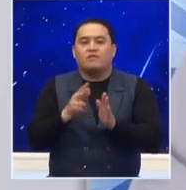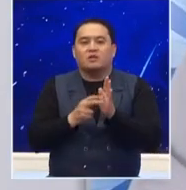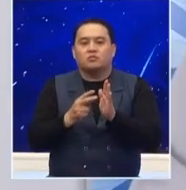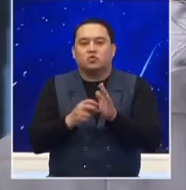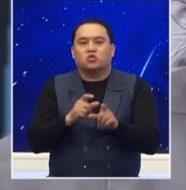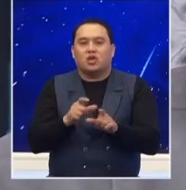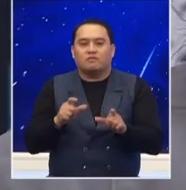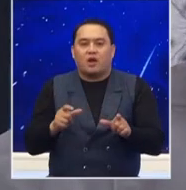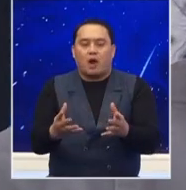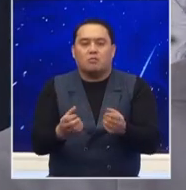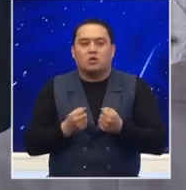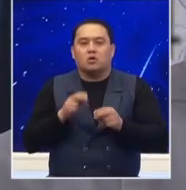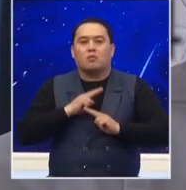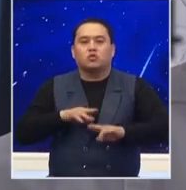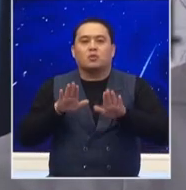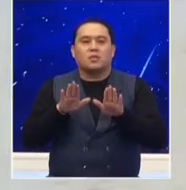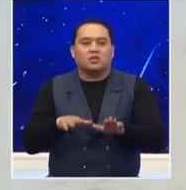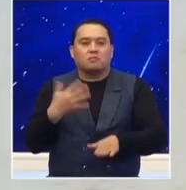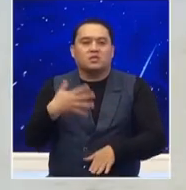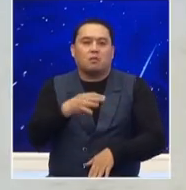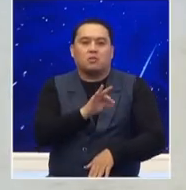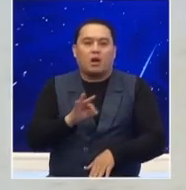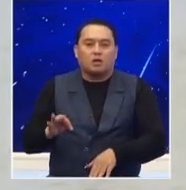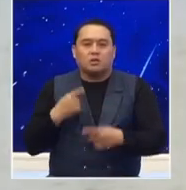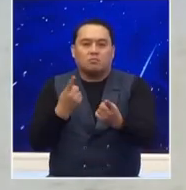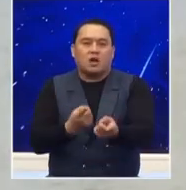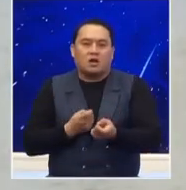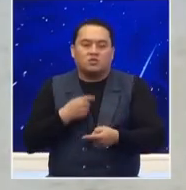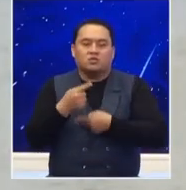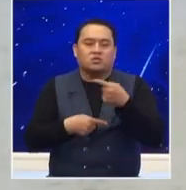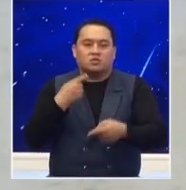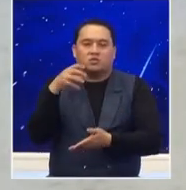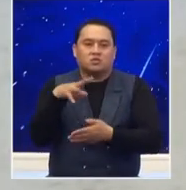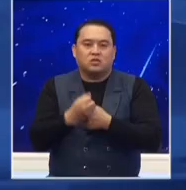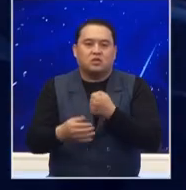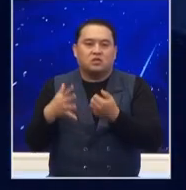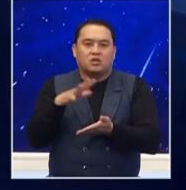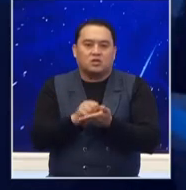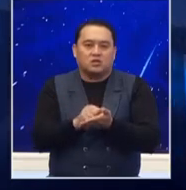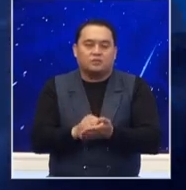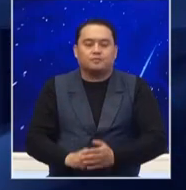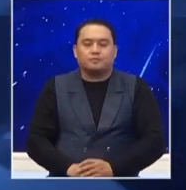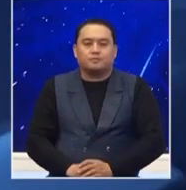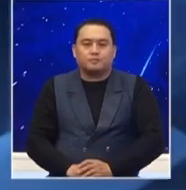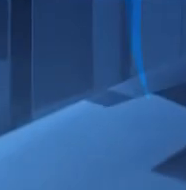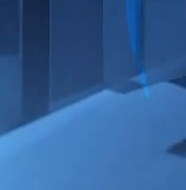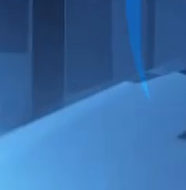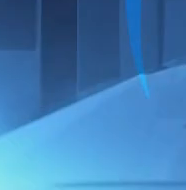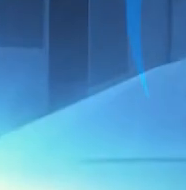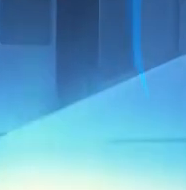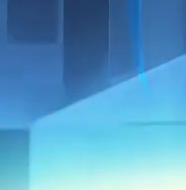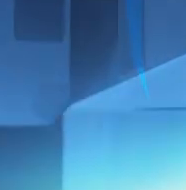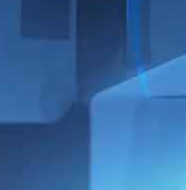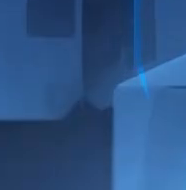жителей района обрели рабочие места. 50% из них привлечены через центр занятости. Ануар Амангельдинов, Жек